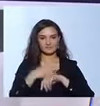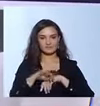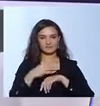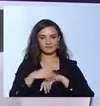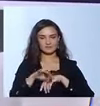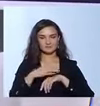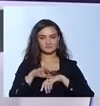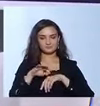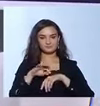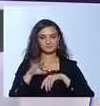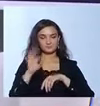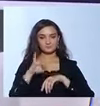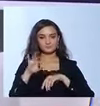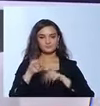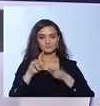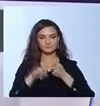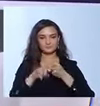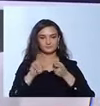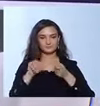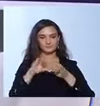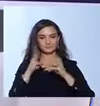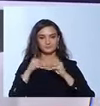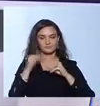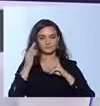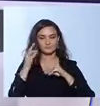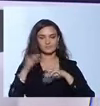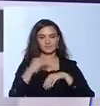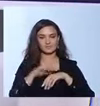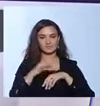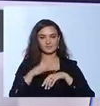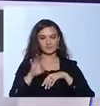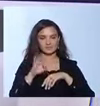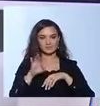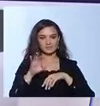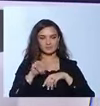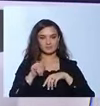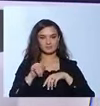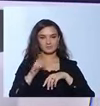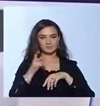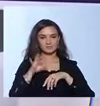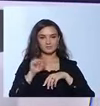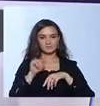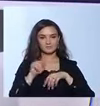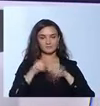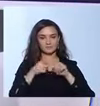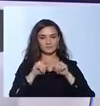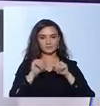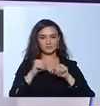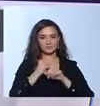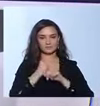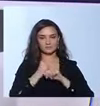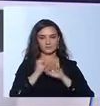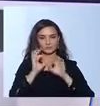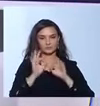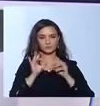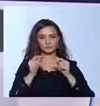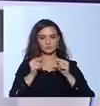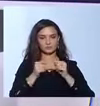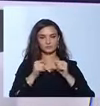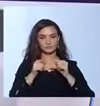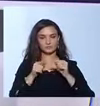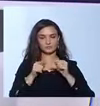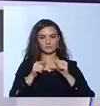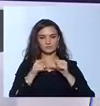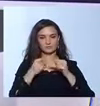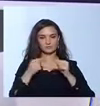ცვენის შესახებ და ზოგადად თმის ფუნქციონირების შესახებ, მაგრამ ეს გაკეთებულია, სწორი აქცენტები,